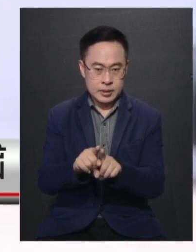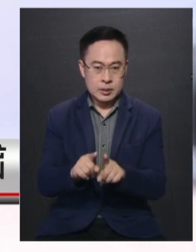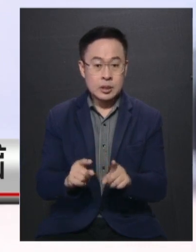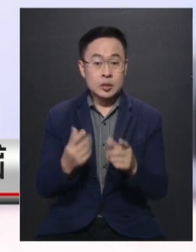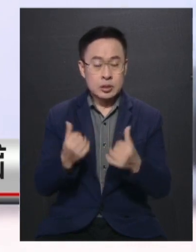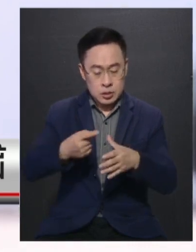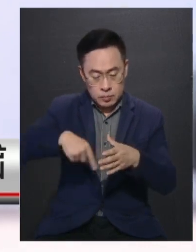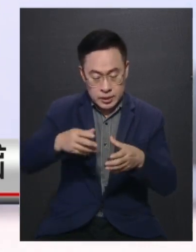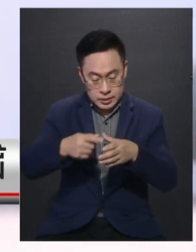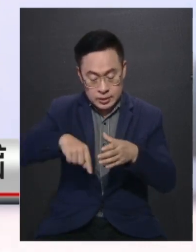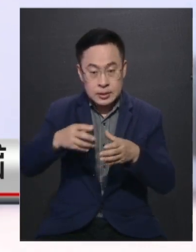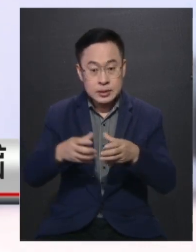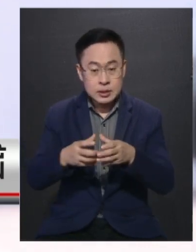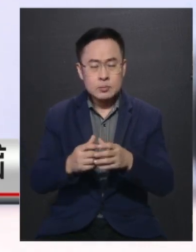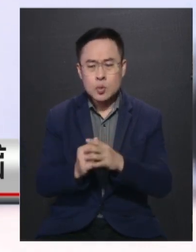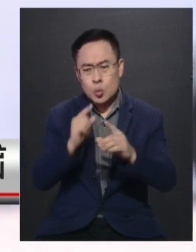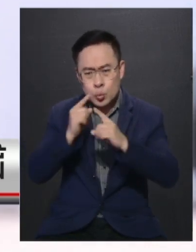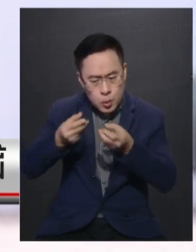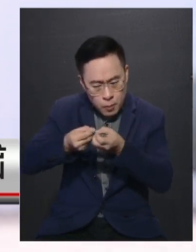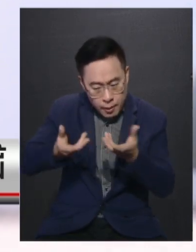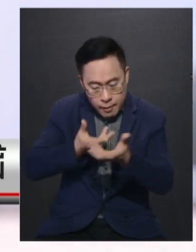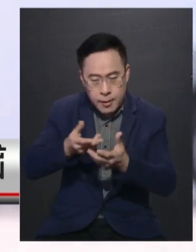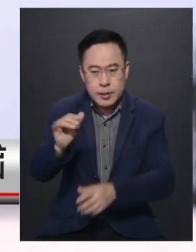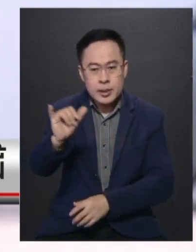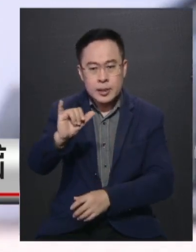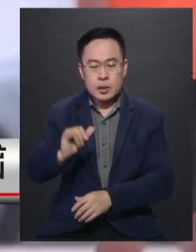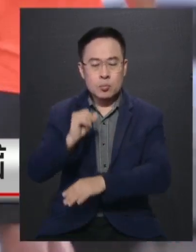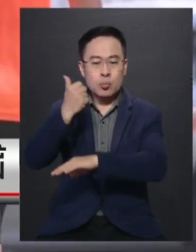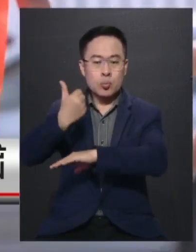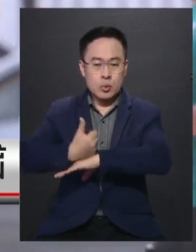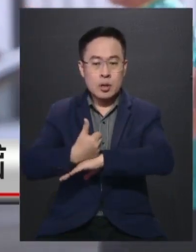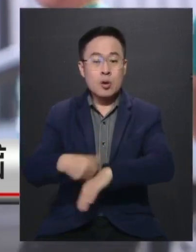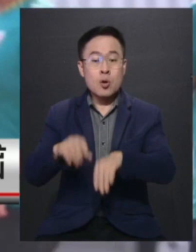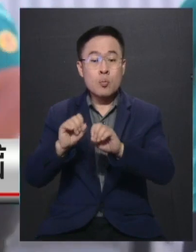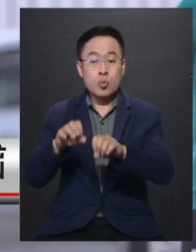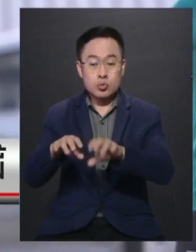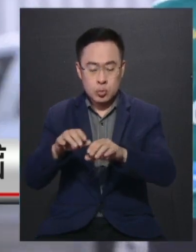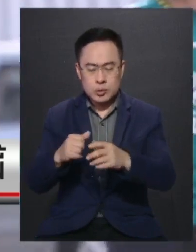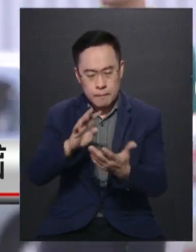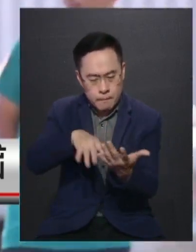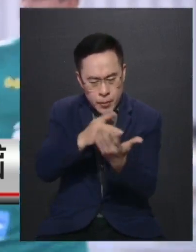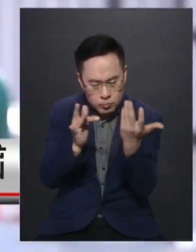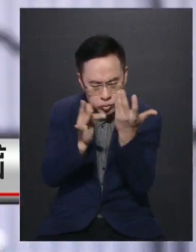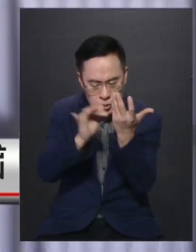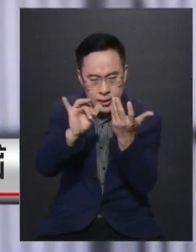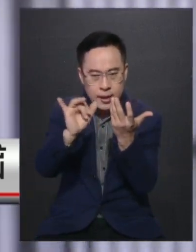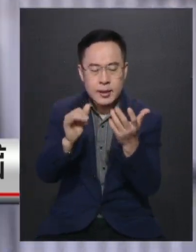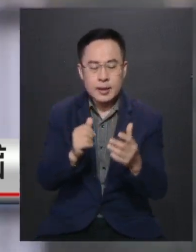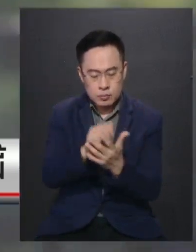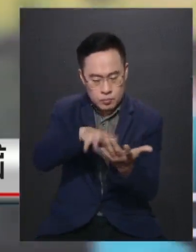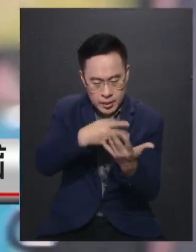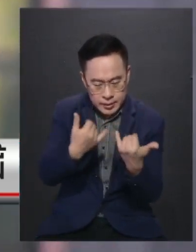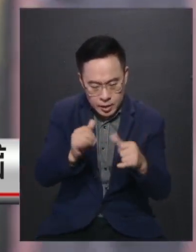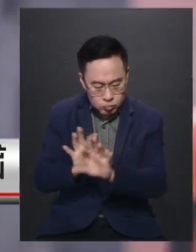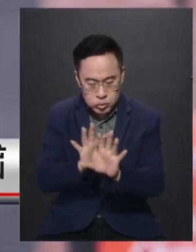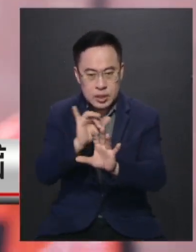ภายในทีมยังไม่ได้พูดคุยอะไรมากเพราะโค้ชยังไม่ได้ลงรายละเอียดแท็กติกแต่ว่าทุกๆคนก็ทำหน้าที่แล้วก็ใส่ใ